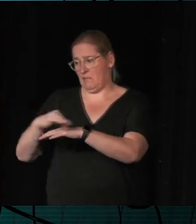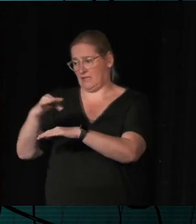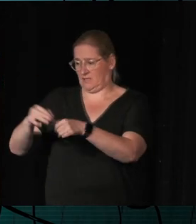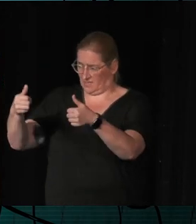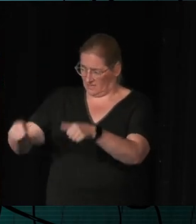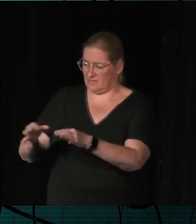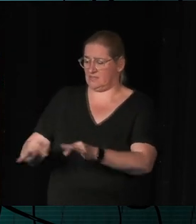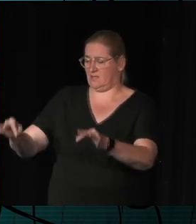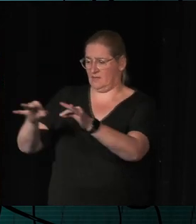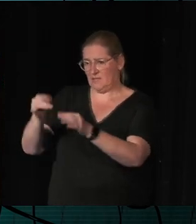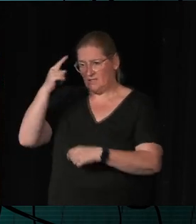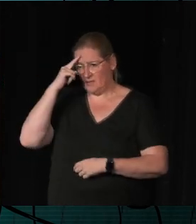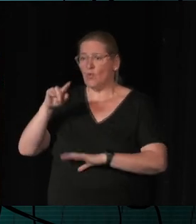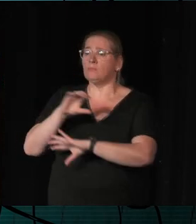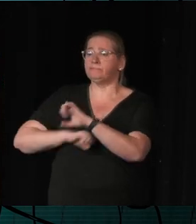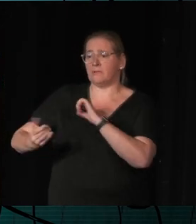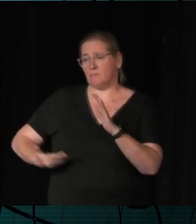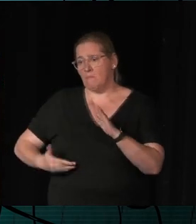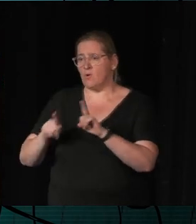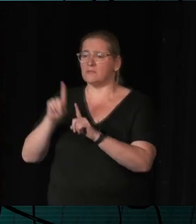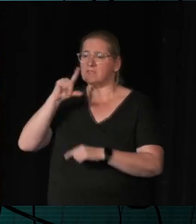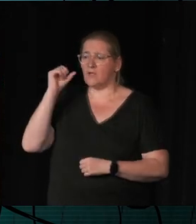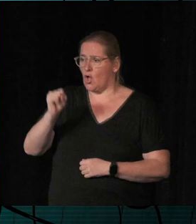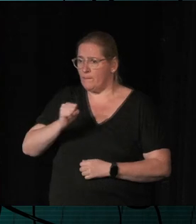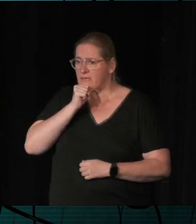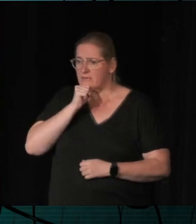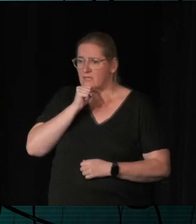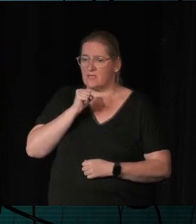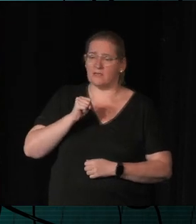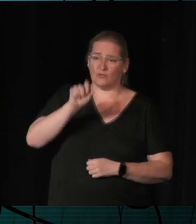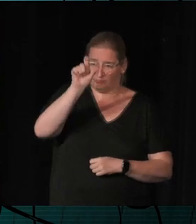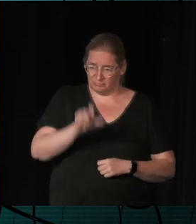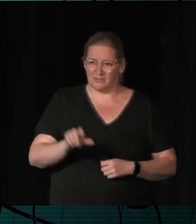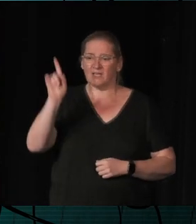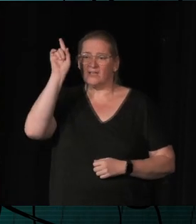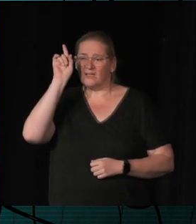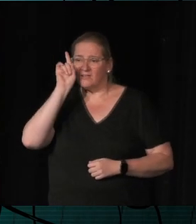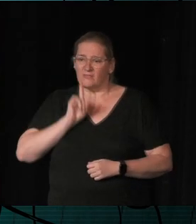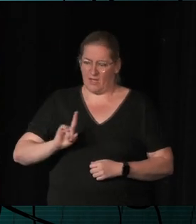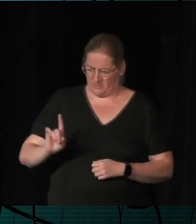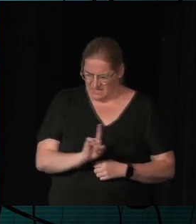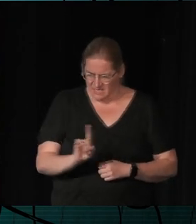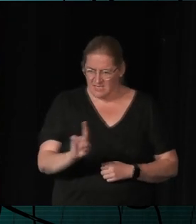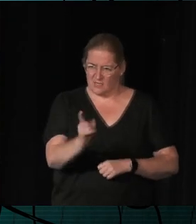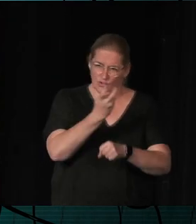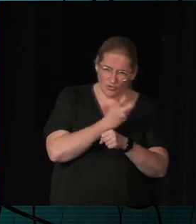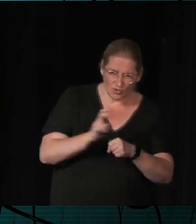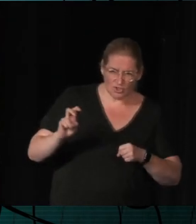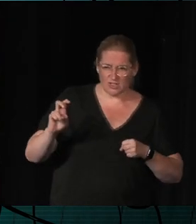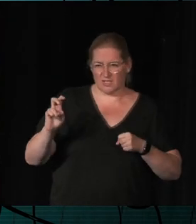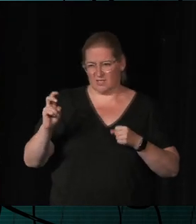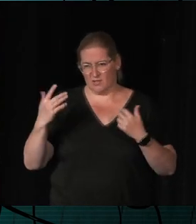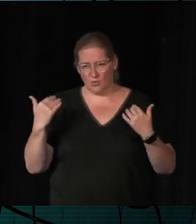et de son grand-père, je crois. Et donc, évidemment, il y a toute une idée de danger, de péril de la route, avec une interface de téléphone portable. D'ailleurs, peut-être qu'on peut